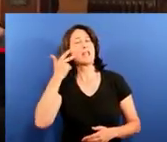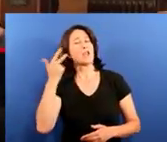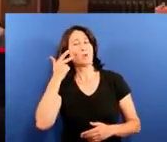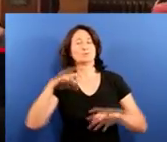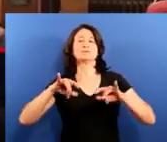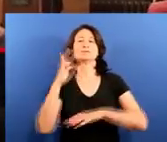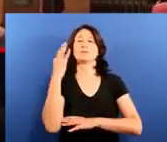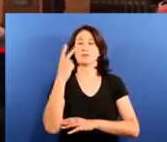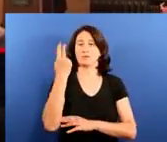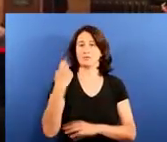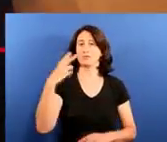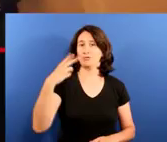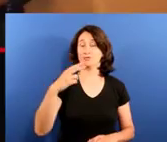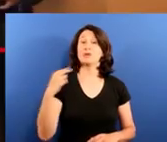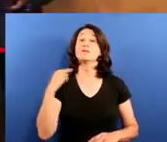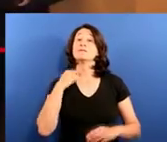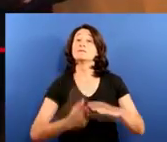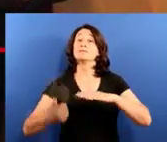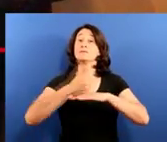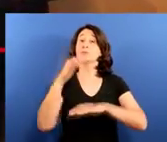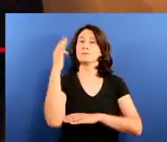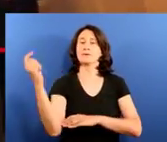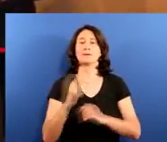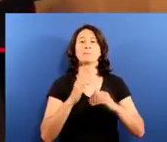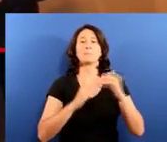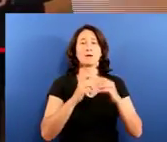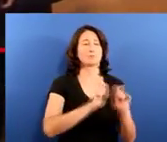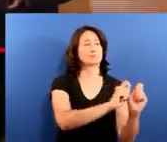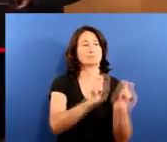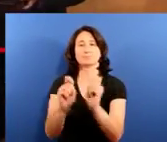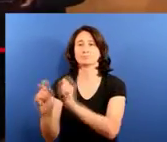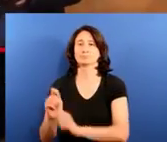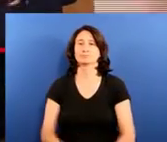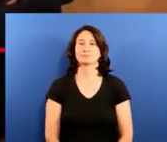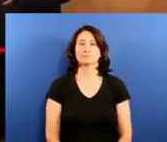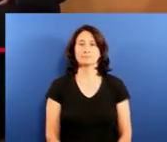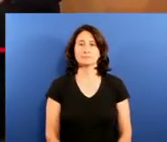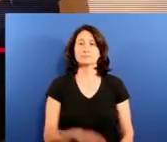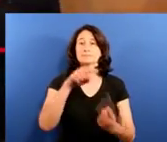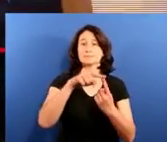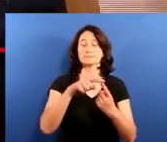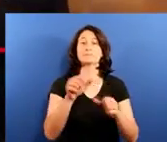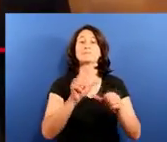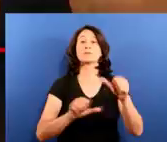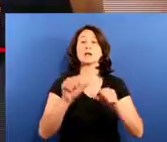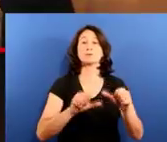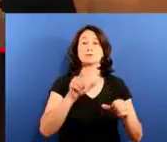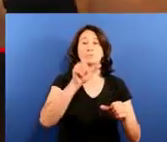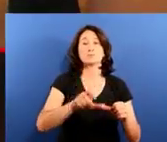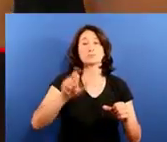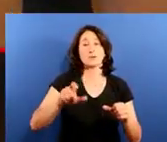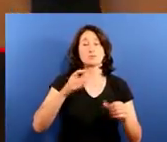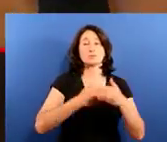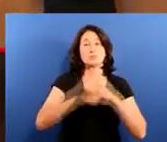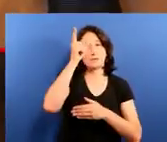molekularreko katederadun aden felizko njur zela iri eta gerrazebileko bombardaketen biktima zibehi emendik aurrera